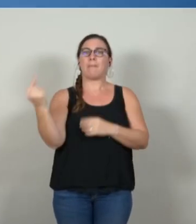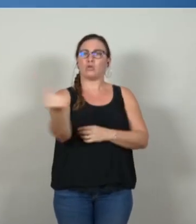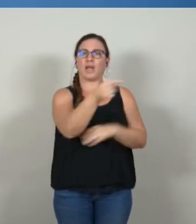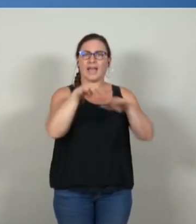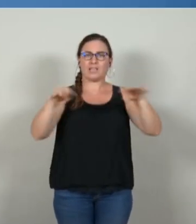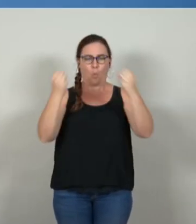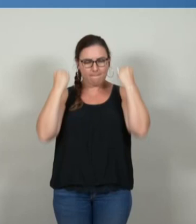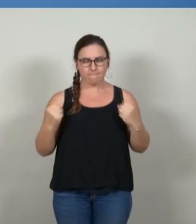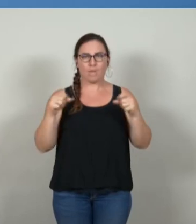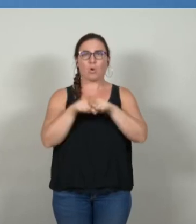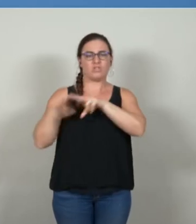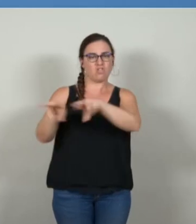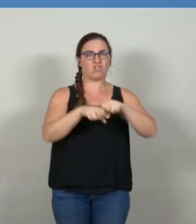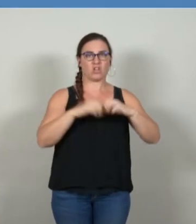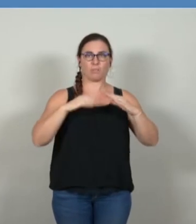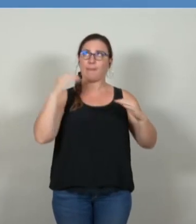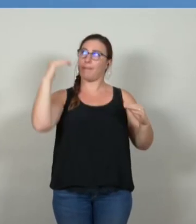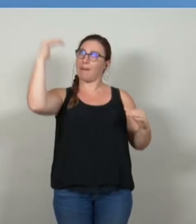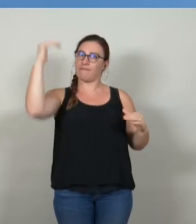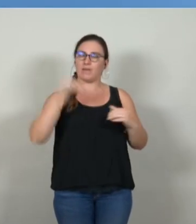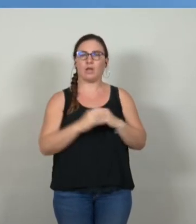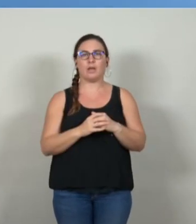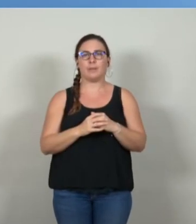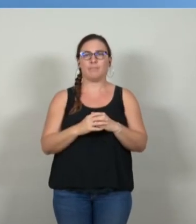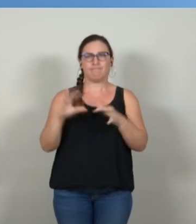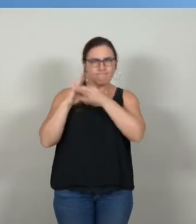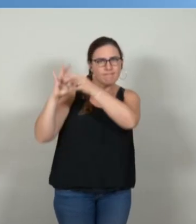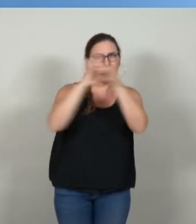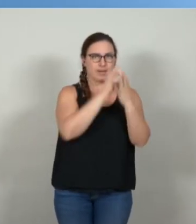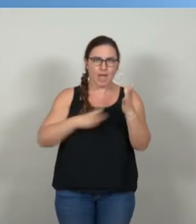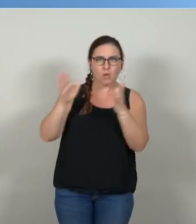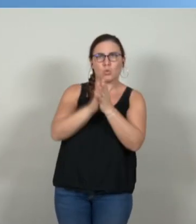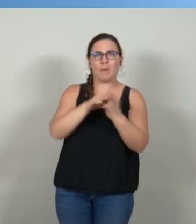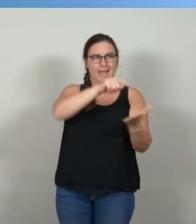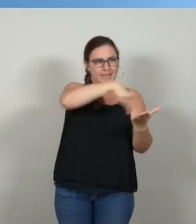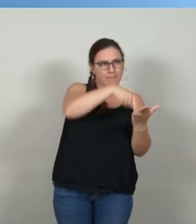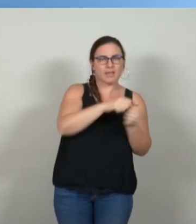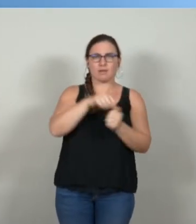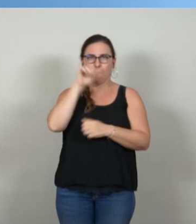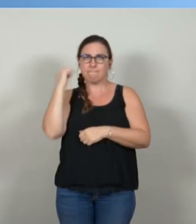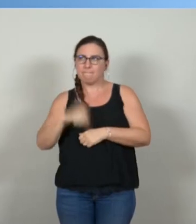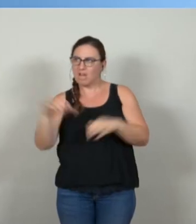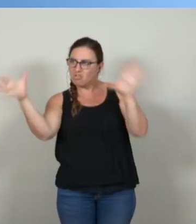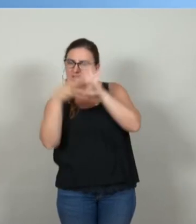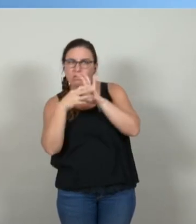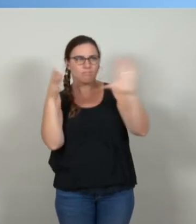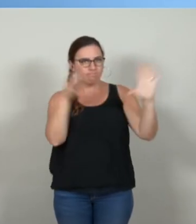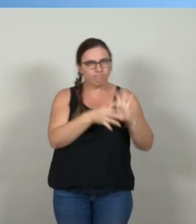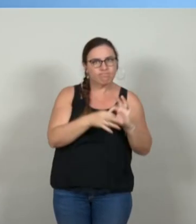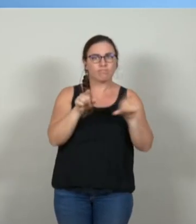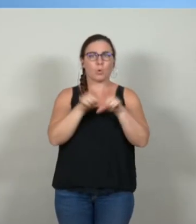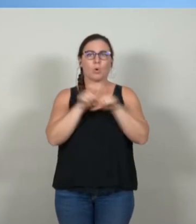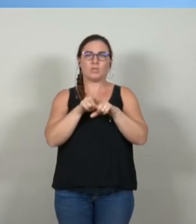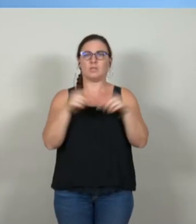et la recherche à toutes les échelles avec les renforcements des liens avec nos amis du Québec de Belgique la poursuite des échanges avec la communauté